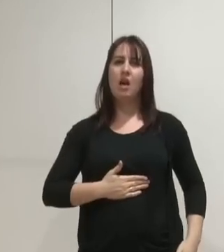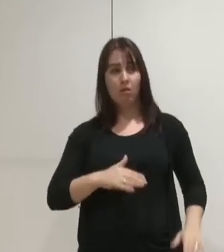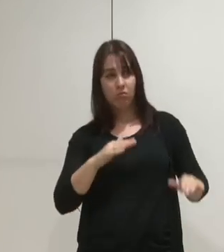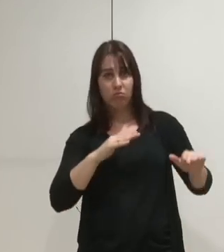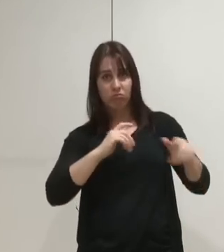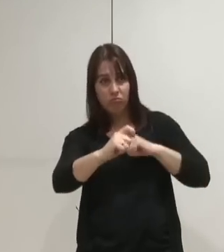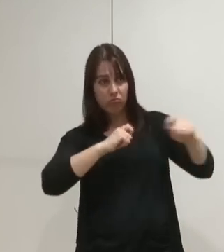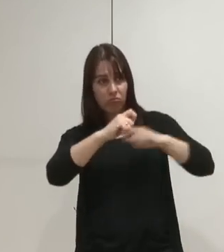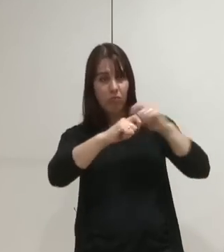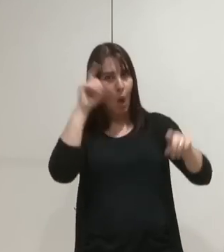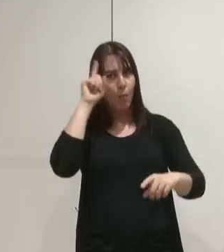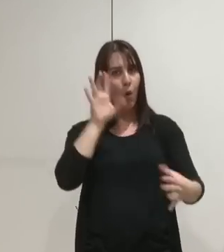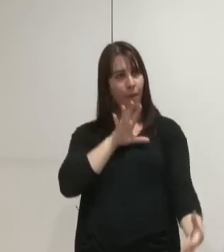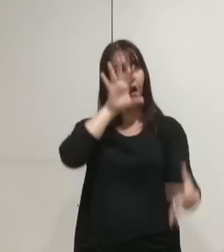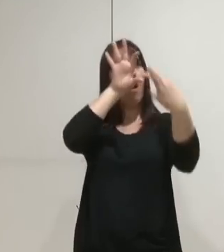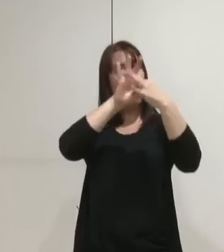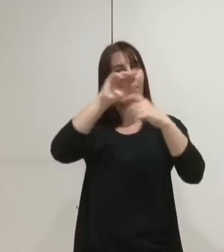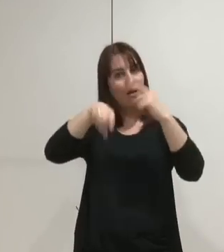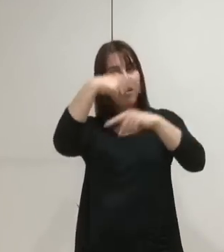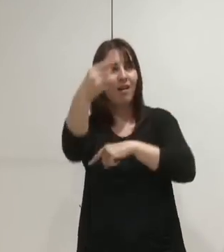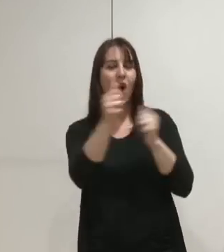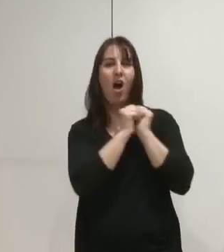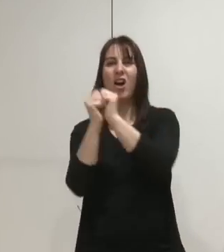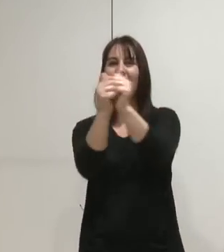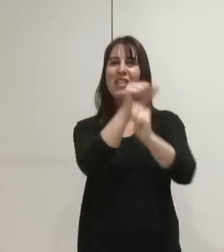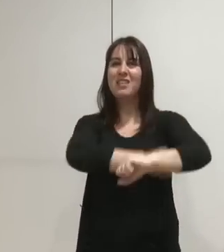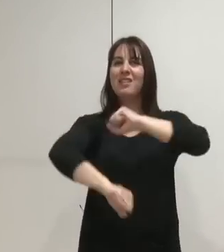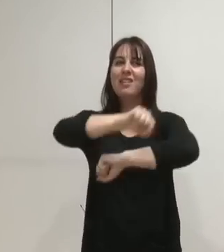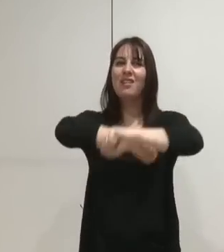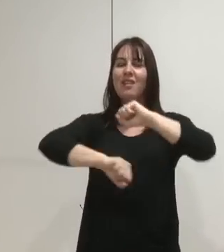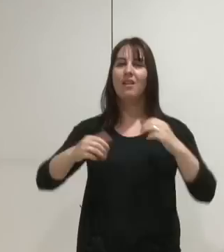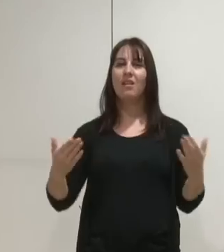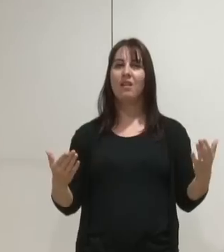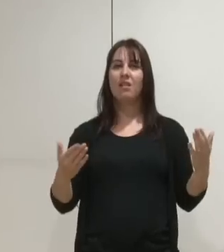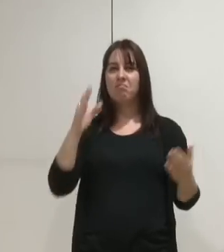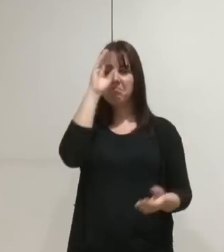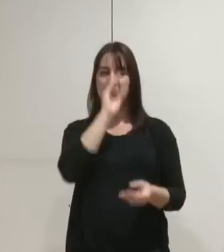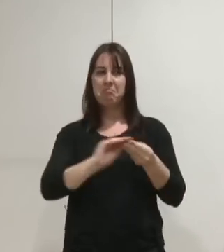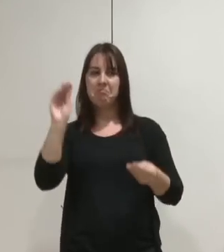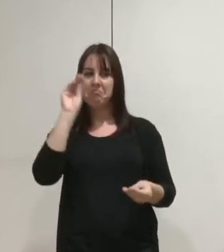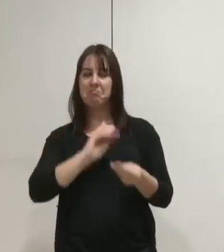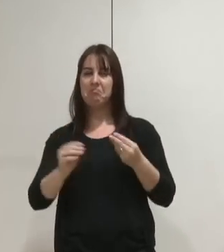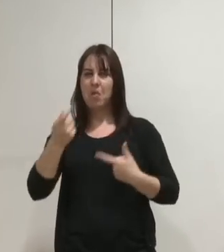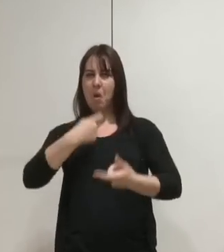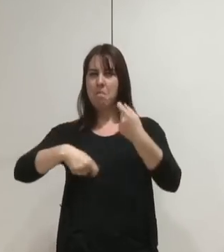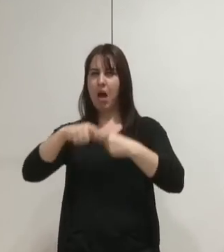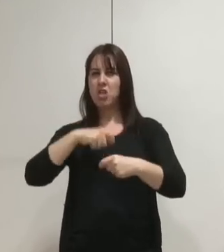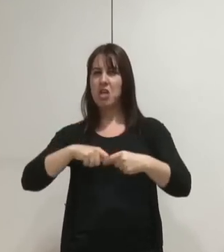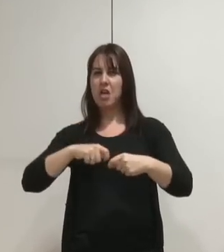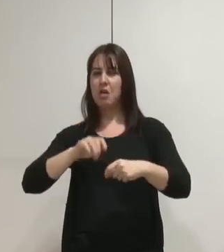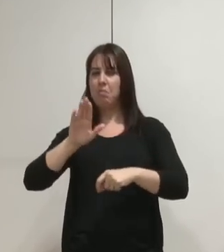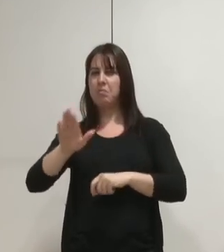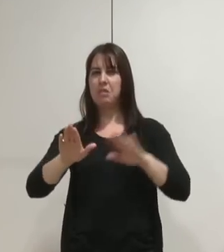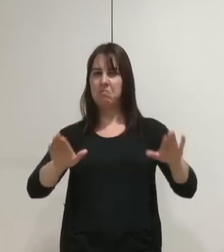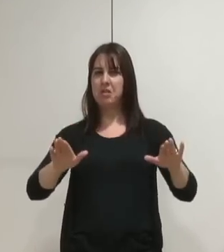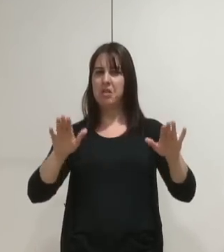pourrions porter l'organisation prochaine et du coup je demande je me demande si le fait d'avoir passer un marché de prestation pour